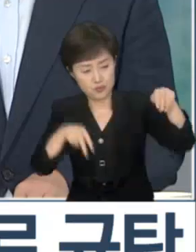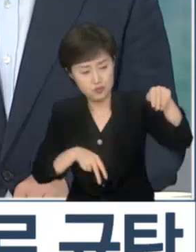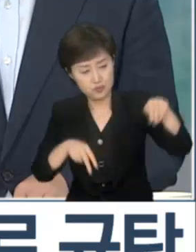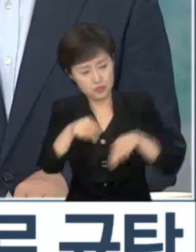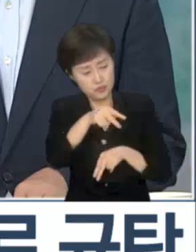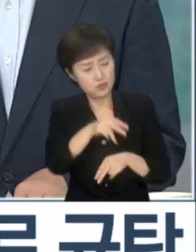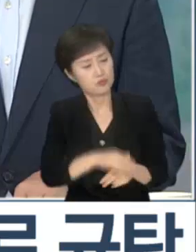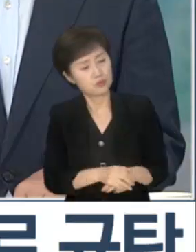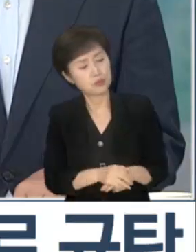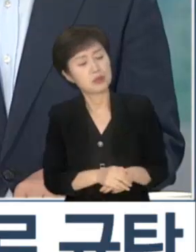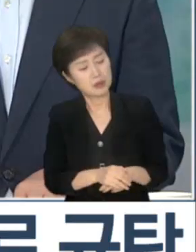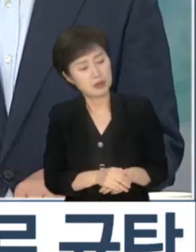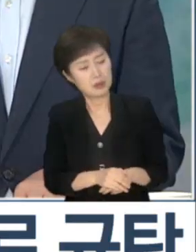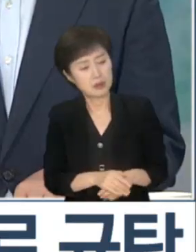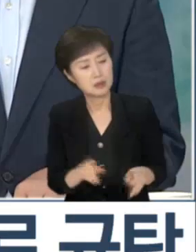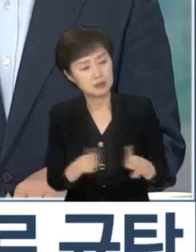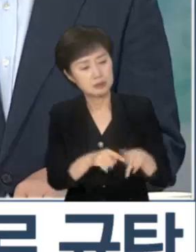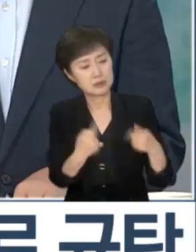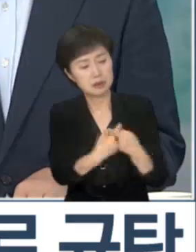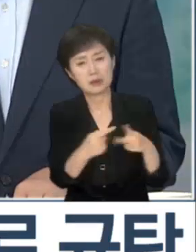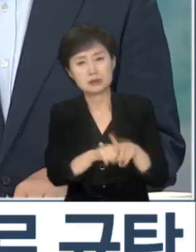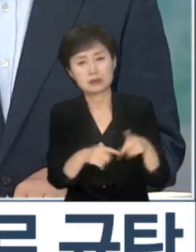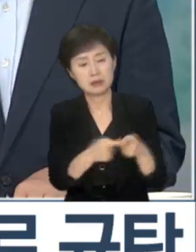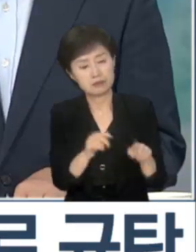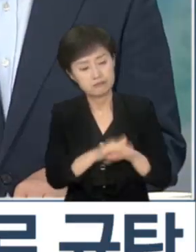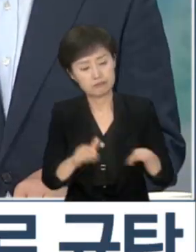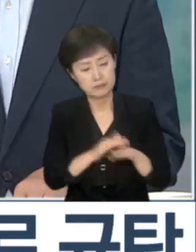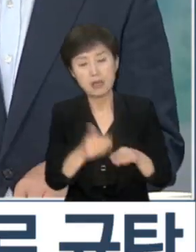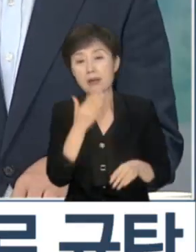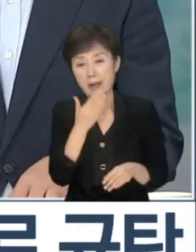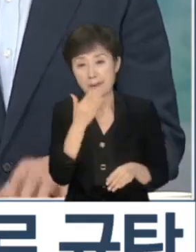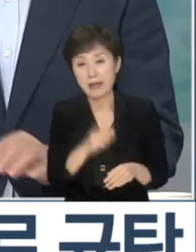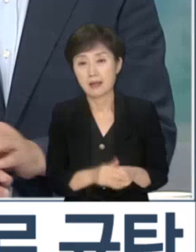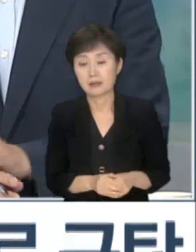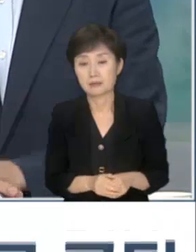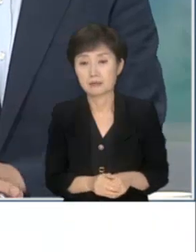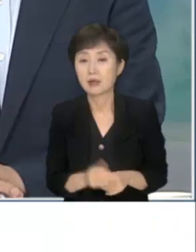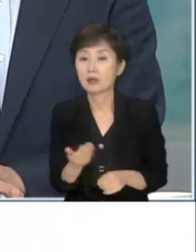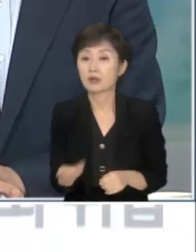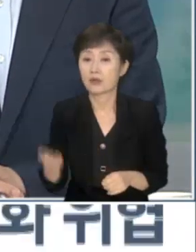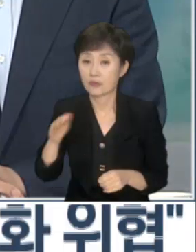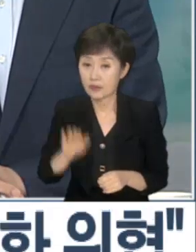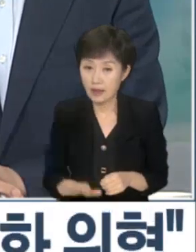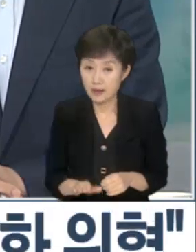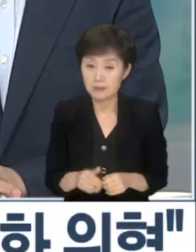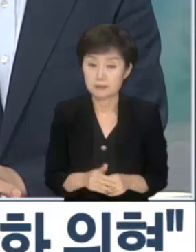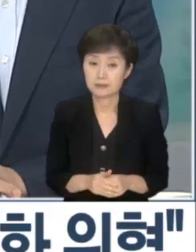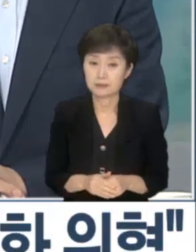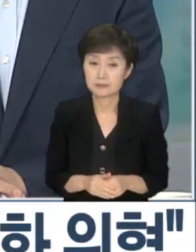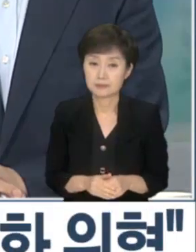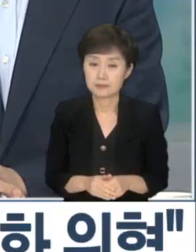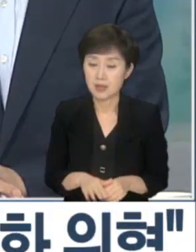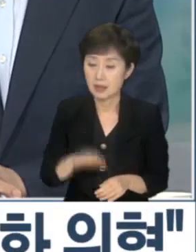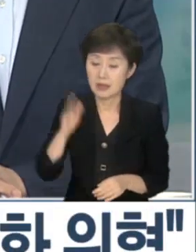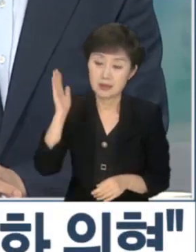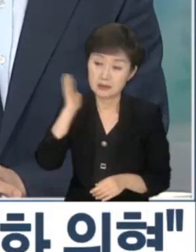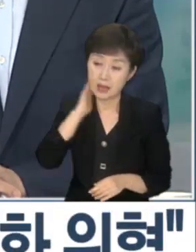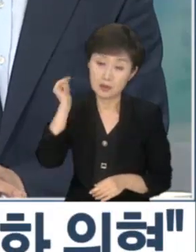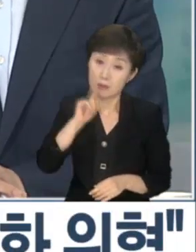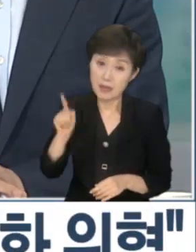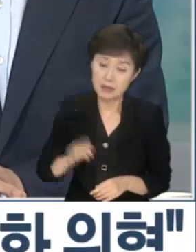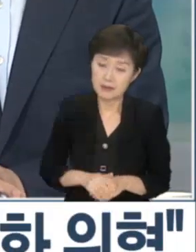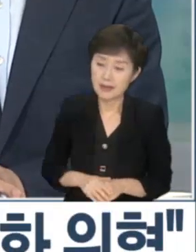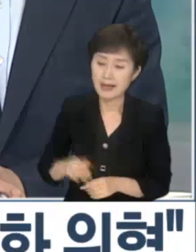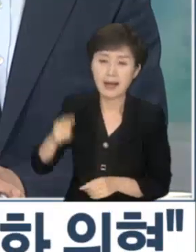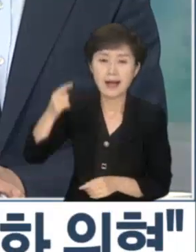우리가 해결에 실마리들을 하나하나 찾아 나갈 수 있어요 그런데 지금 가치 동맹이라고